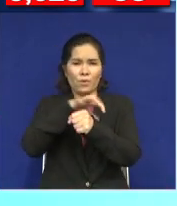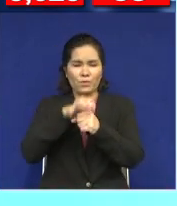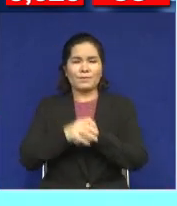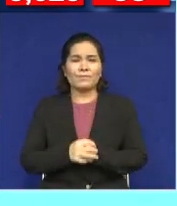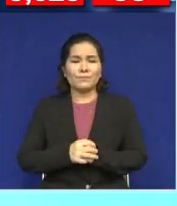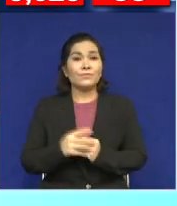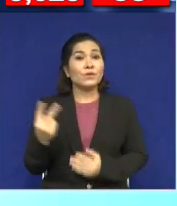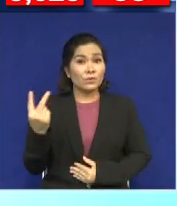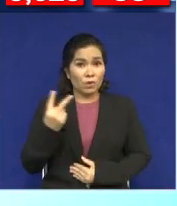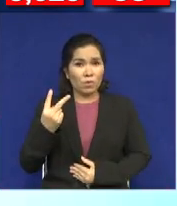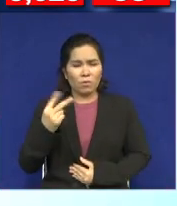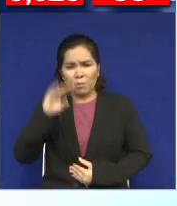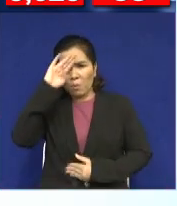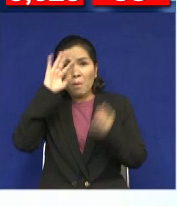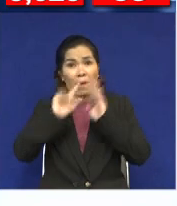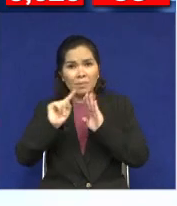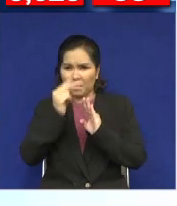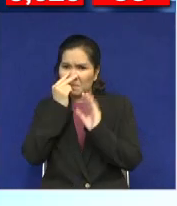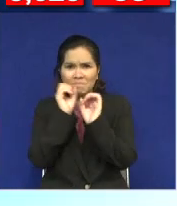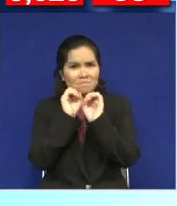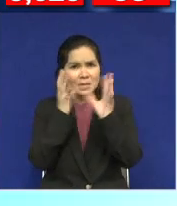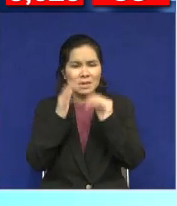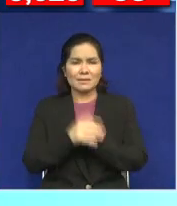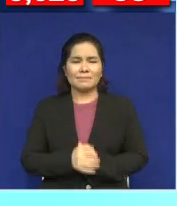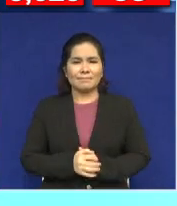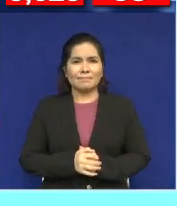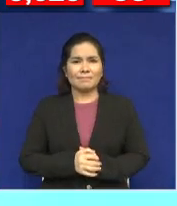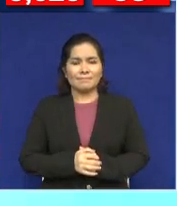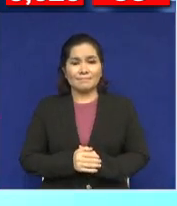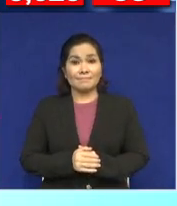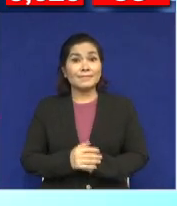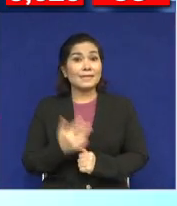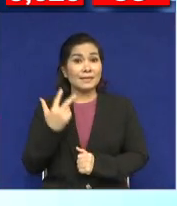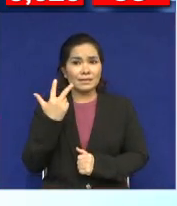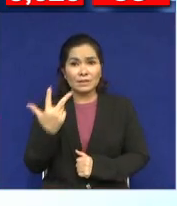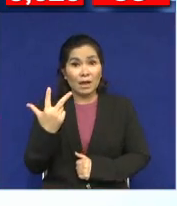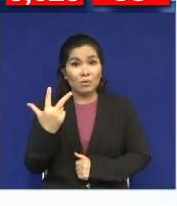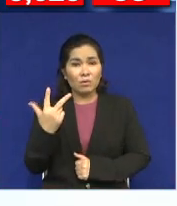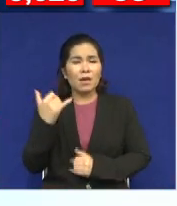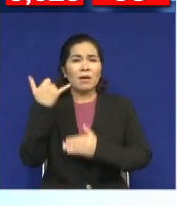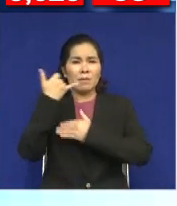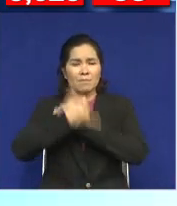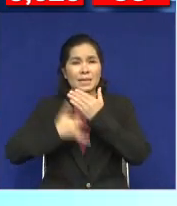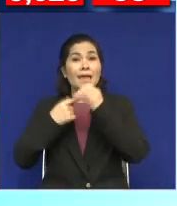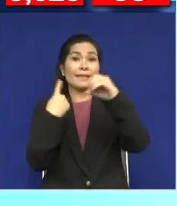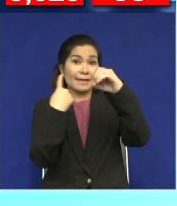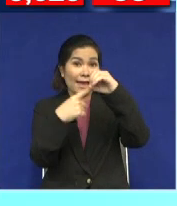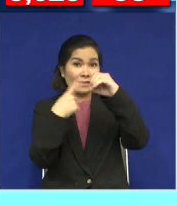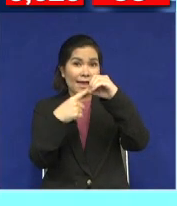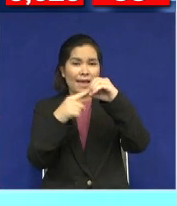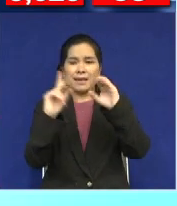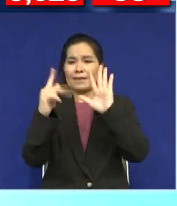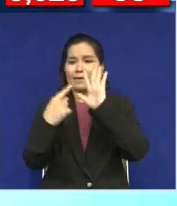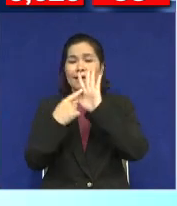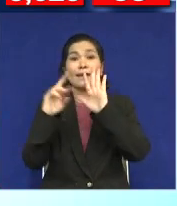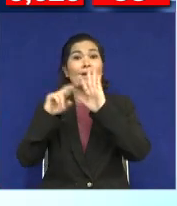ายนี้นะคะไม่มีอาการอีก3รายนะคะเดินทางมาจากเมืองโดฮาประเทศกาตาร์ค่ะโดยรายที่3นะคะ